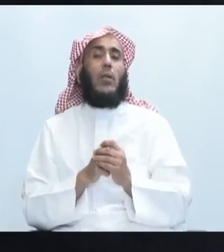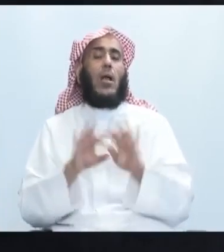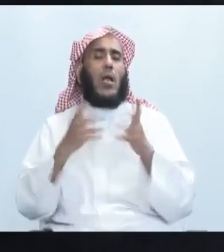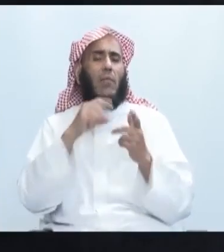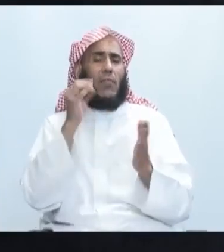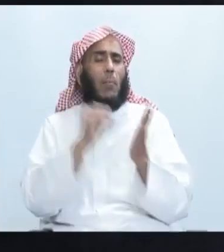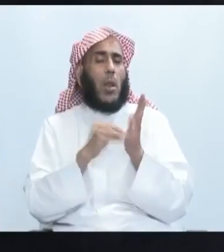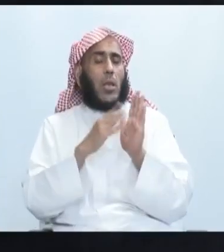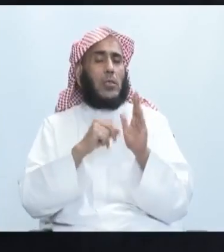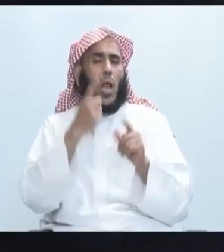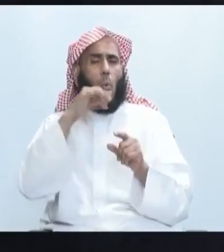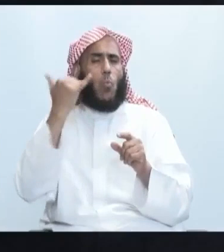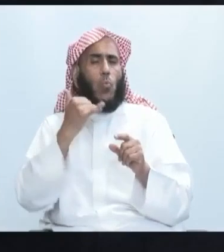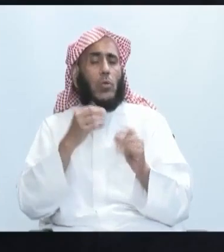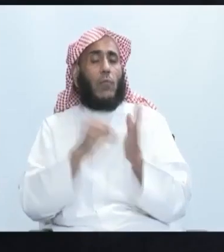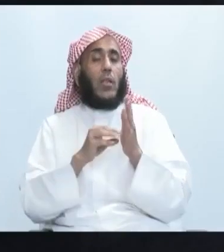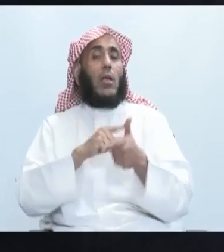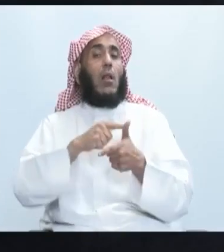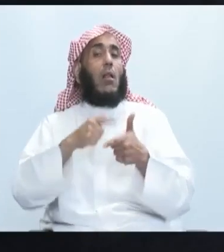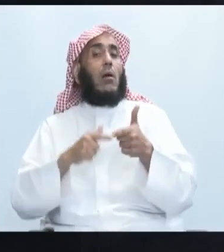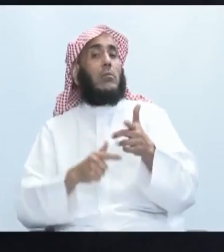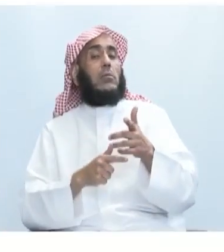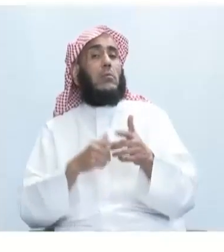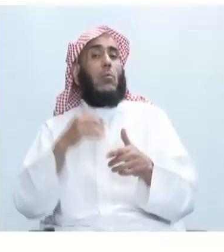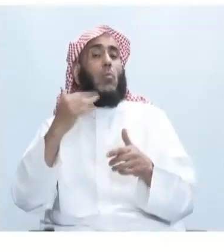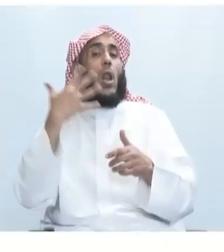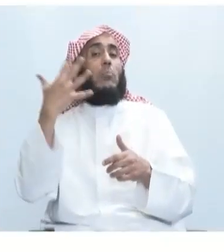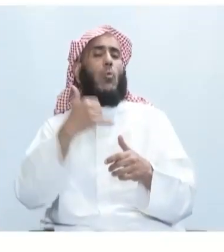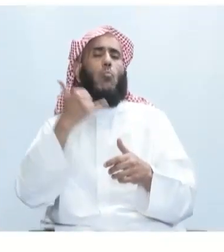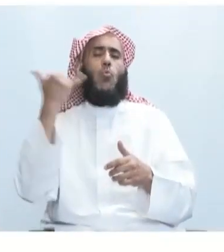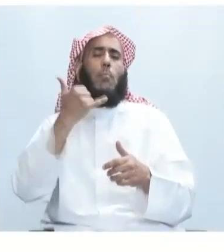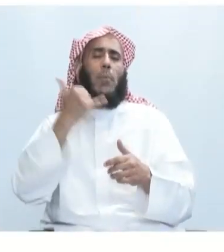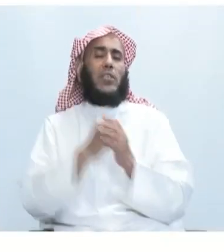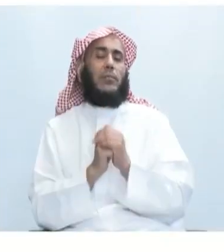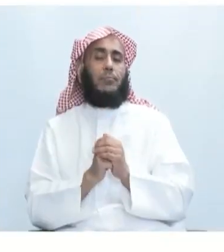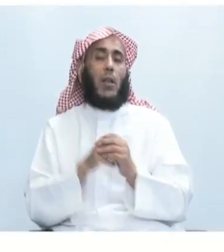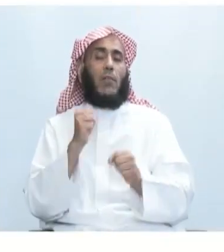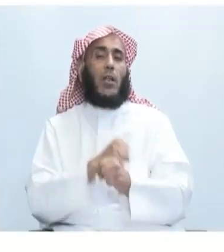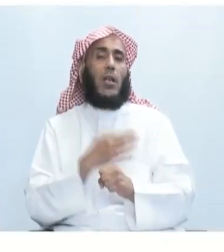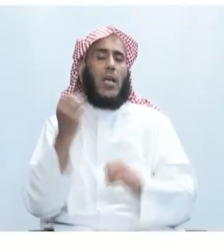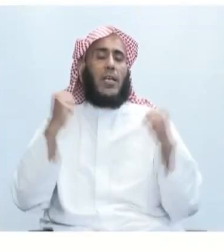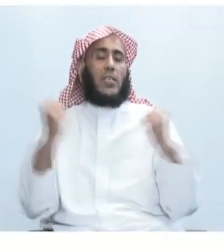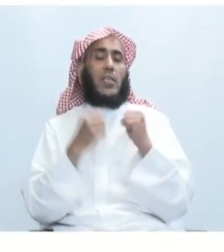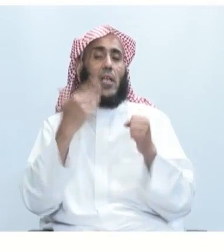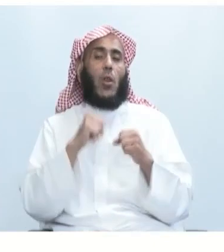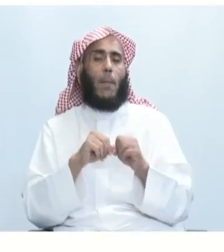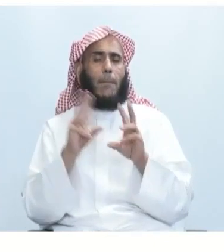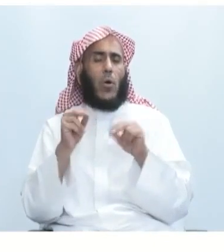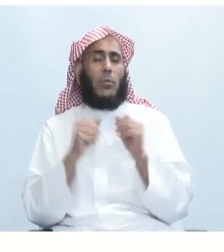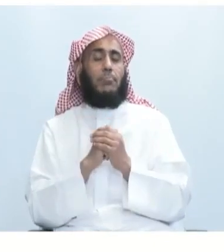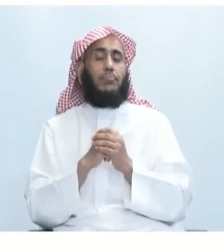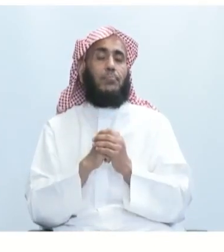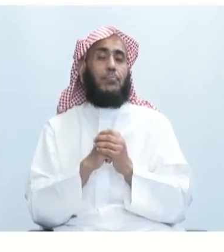تفهم النص لابد ان تتوفر هذه العناصر الخمسه للفعل القرائي نشاطات التعلم او بعض نشاطات